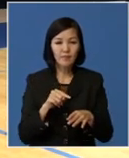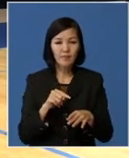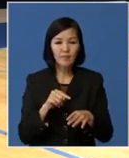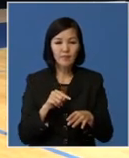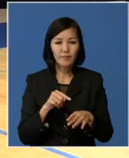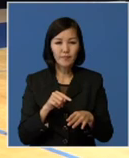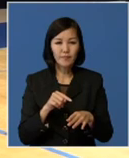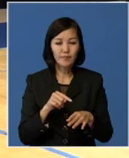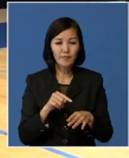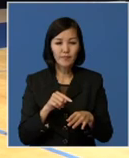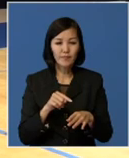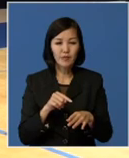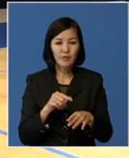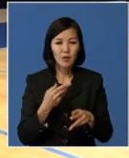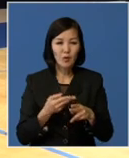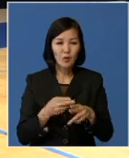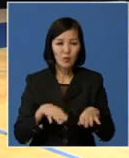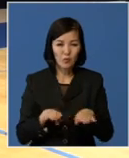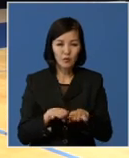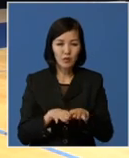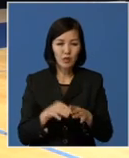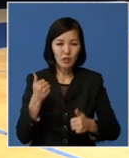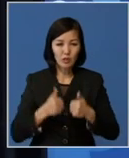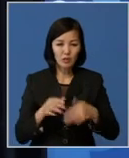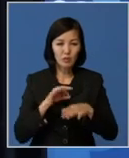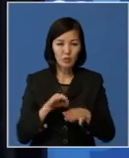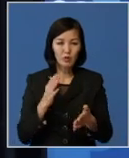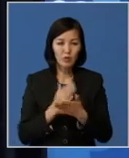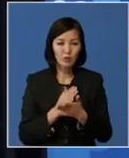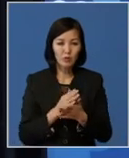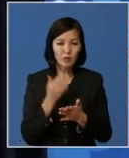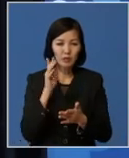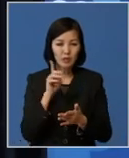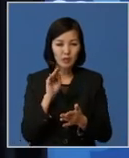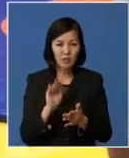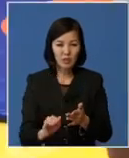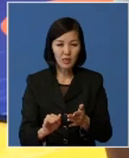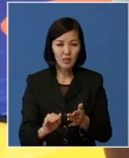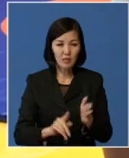патриоттық сезім жастарды оянсын деп осындай жарыс өткізіп отырмыз. Кішкентай кезімізден сол кісі